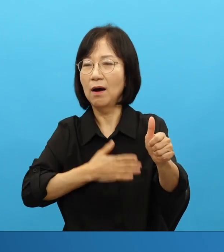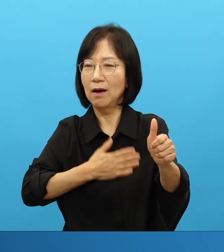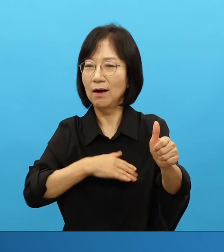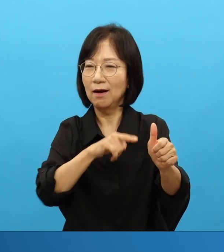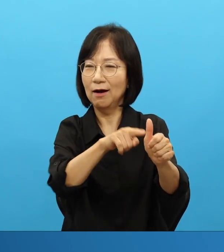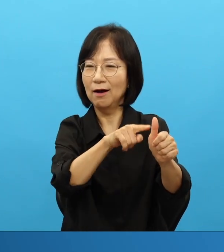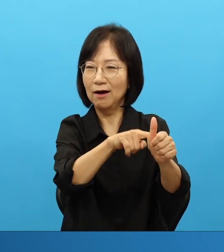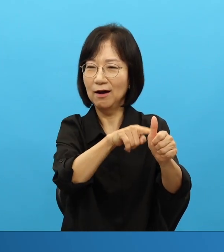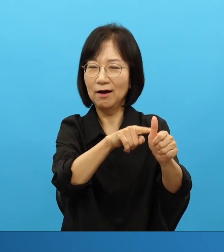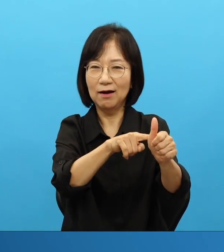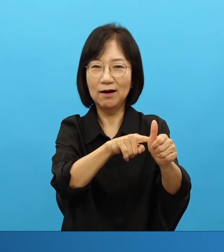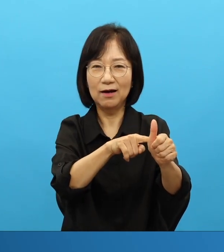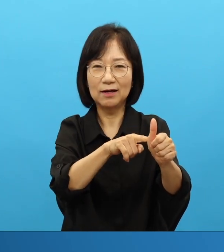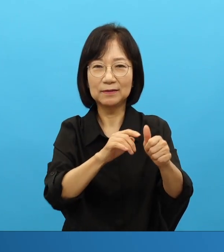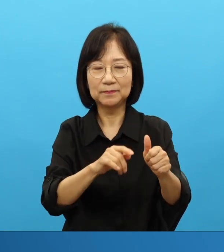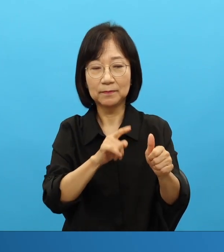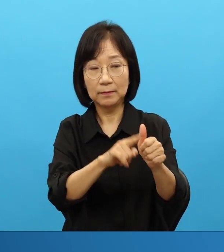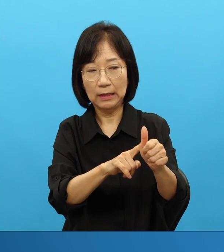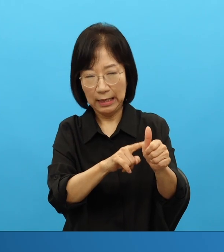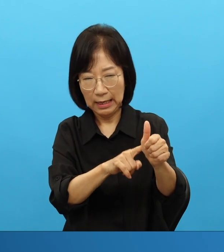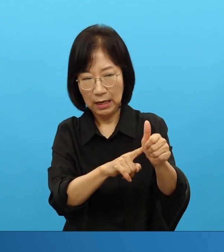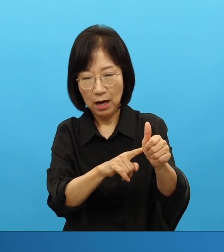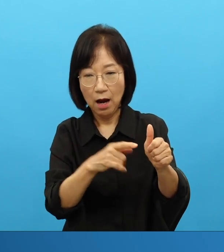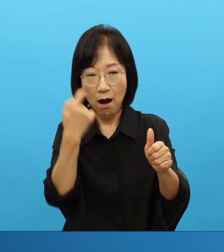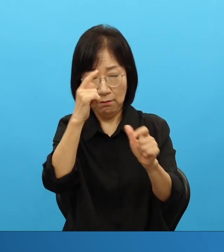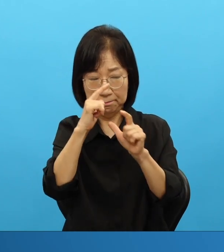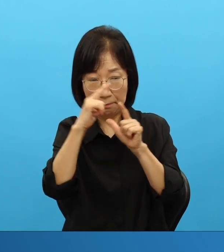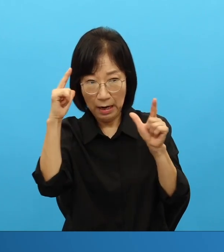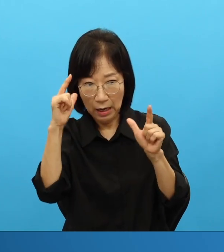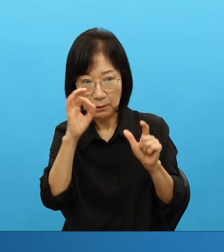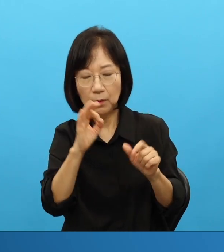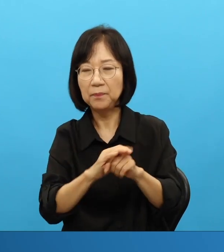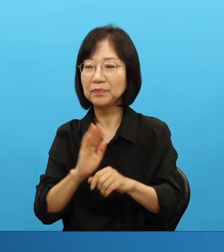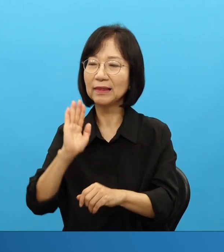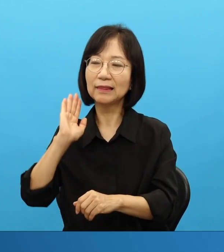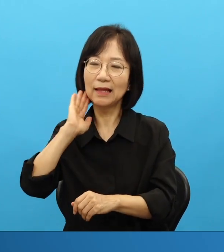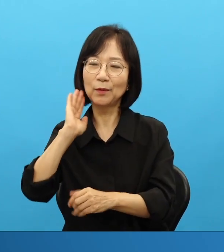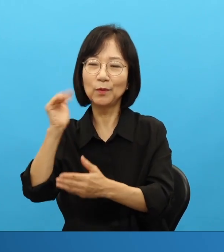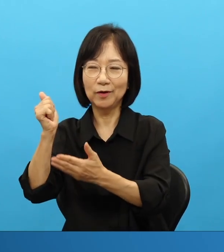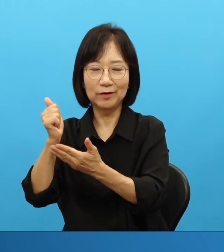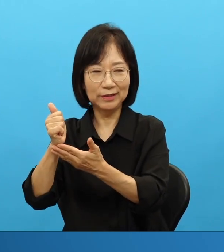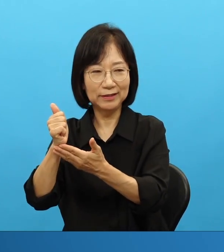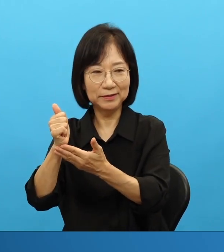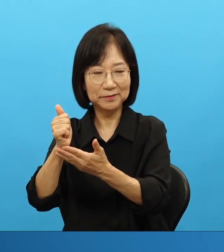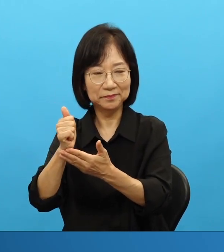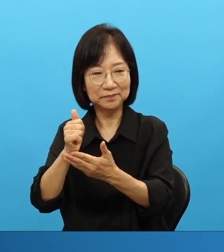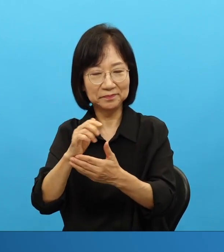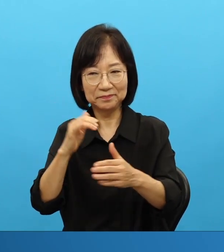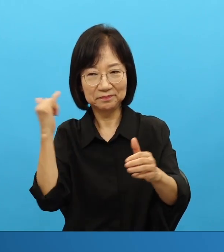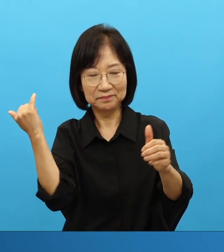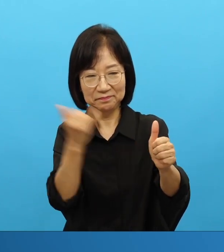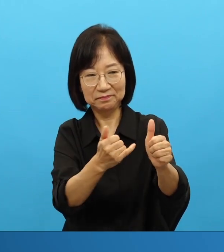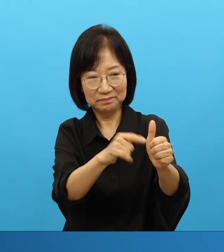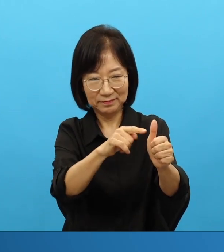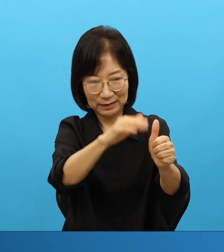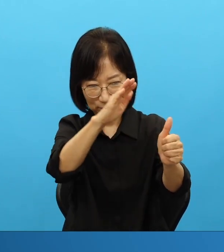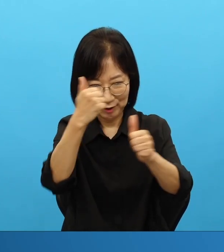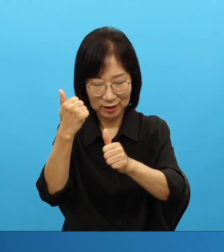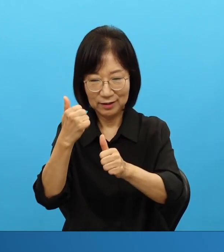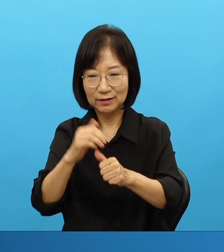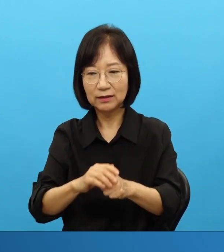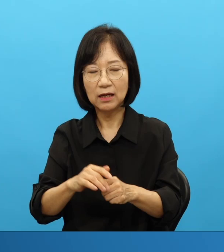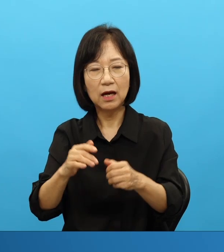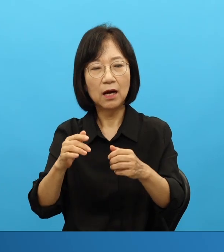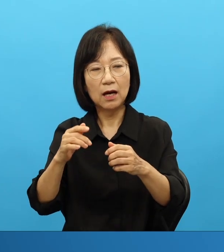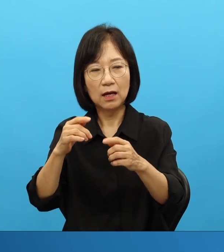알고 대통령이 연락 왔는데 장관을 해달라. And knowing this, we see that the president called him and said, you must become